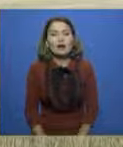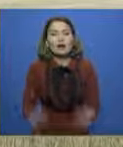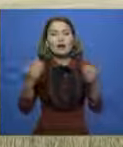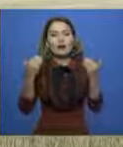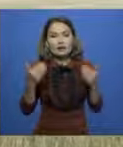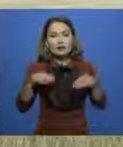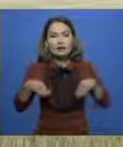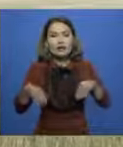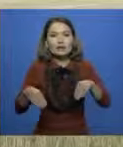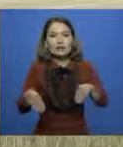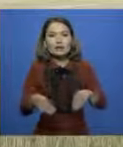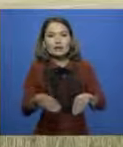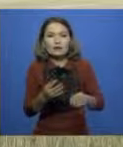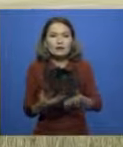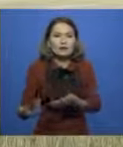жатыр?